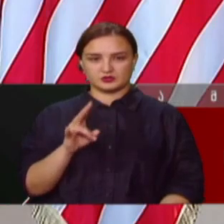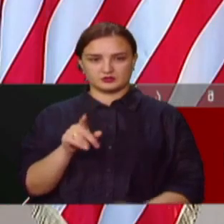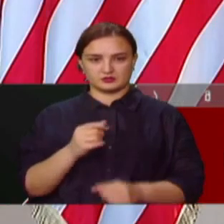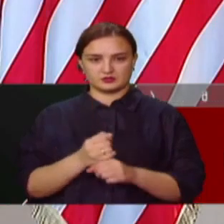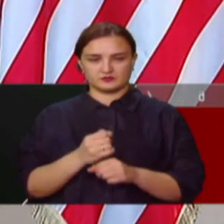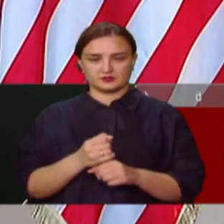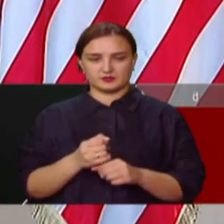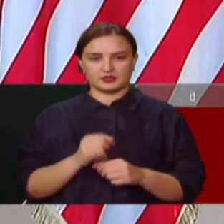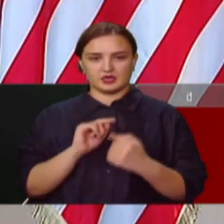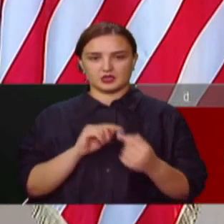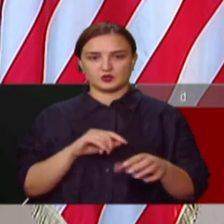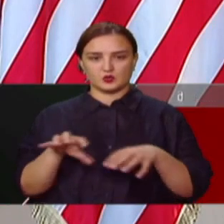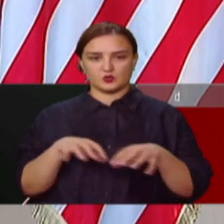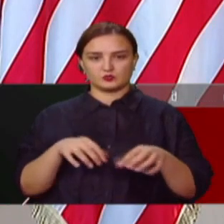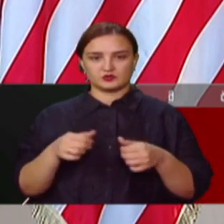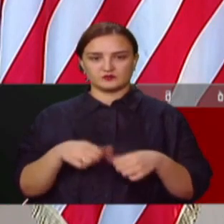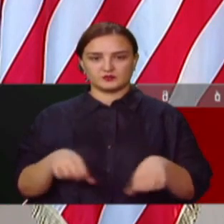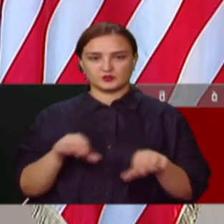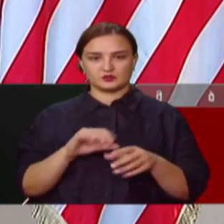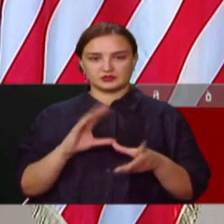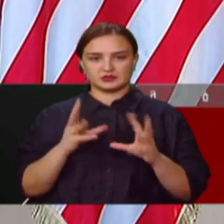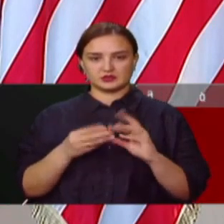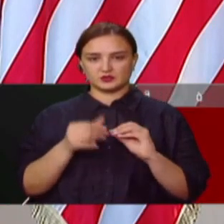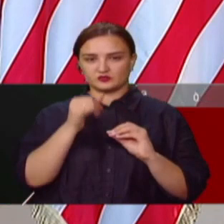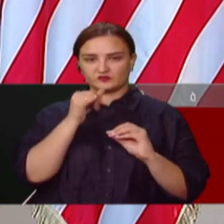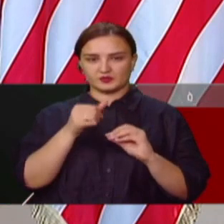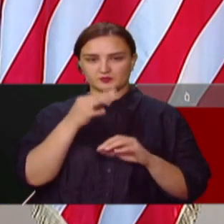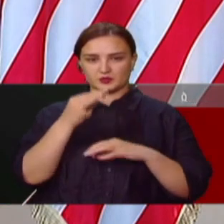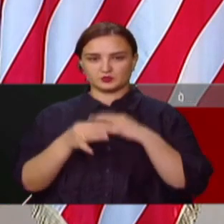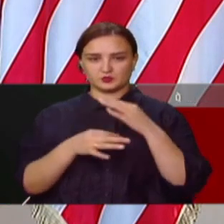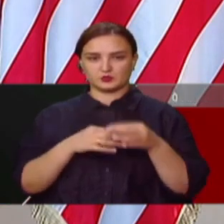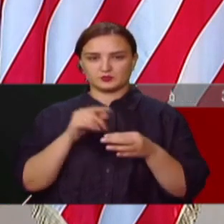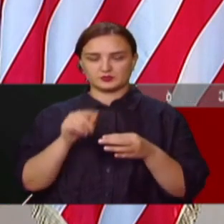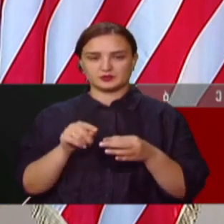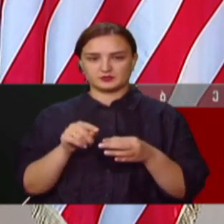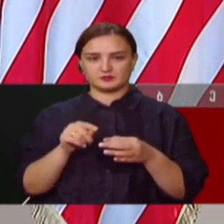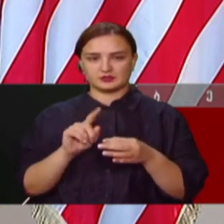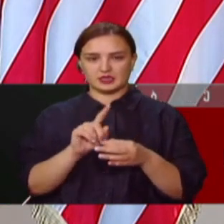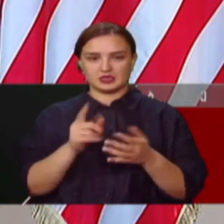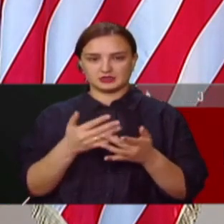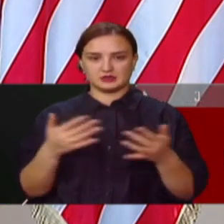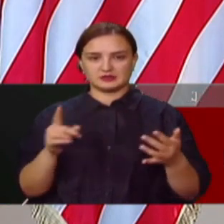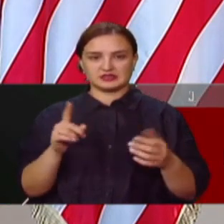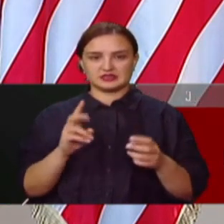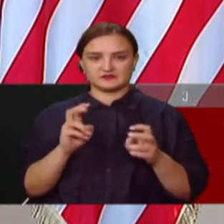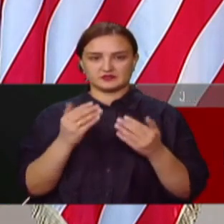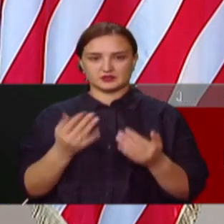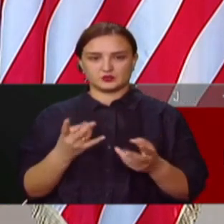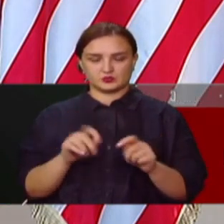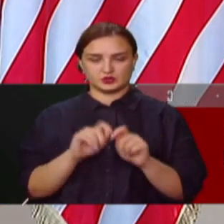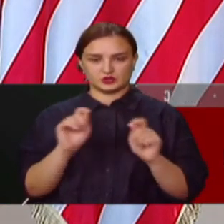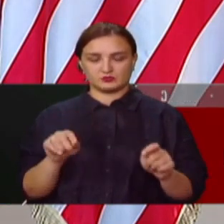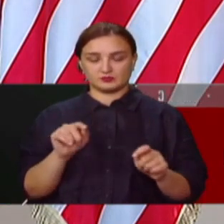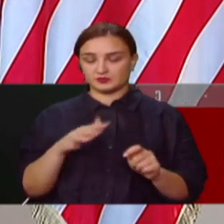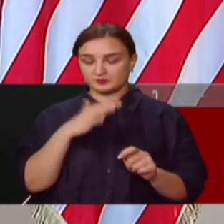ანტიკორუფციული ბიურო საერთოდ ვერ პასუხობს იმ გამოწვევებს და იმ ამოცანებს, რისთვისაც ის უნდა შექმნილიყო. და ამაზე